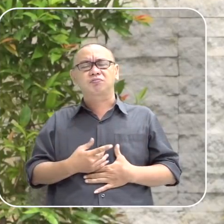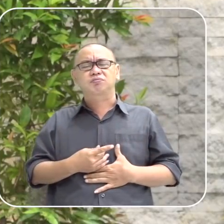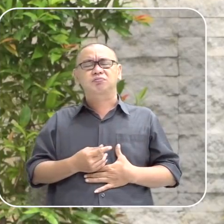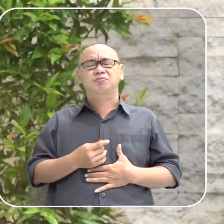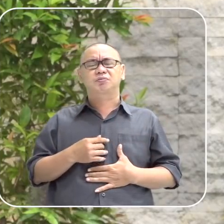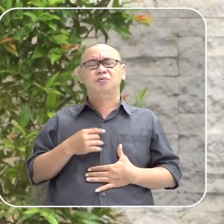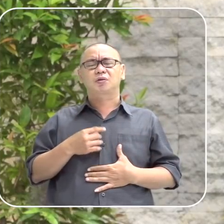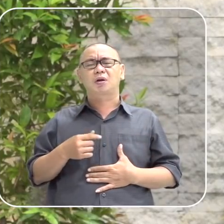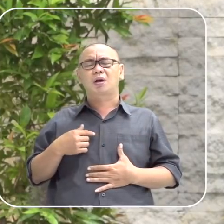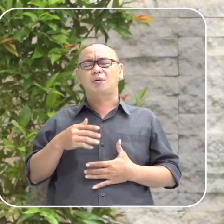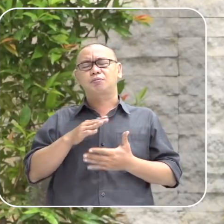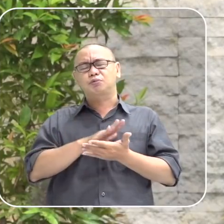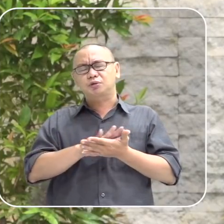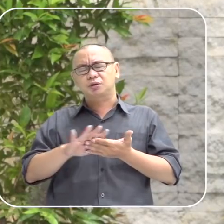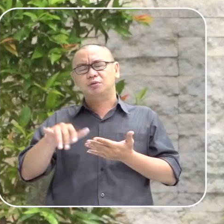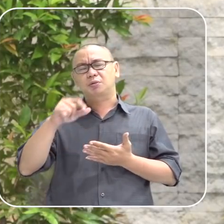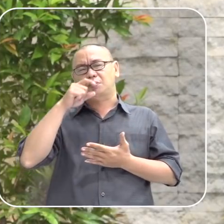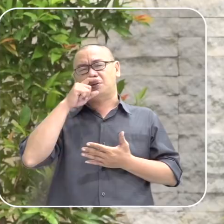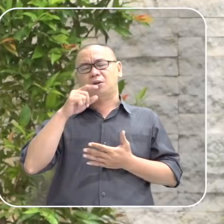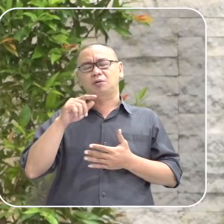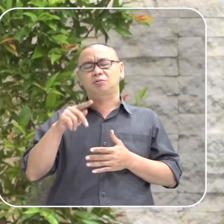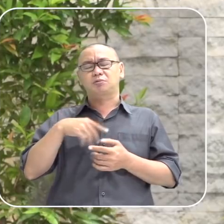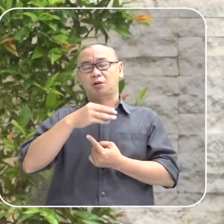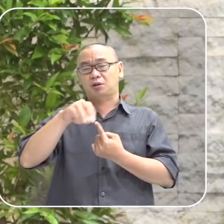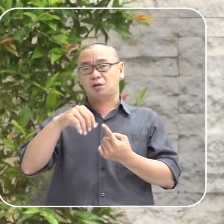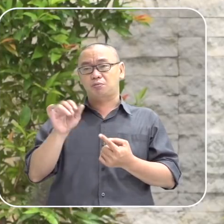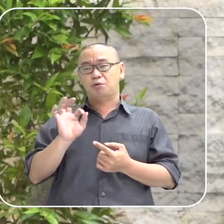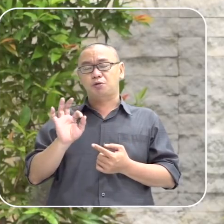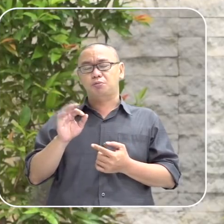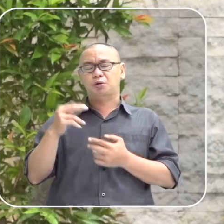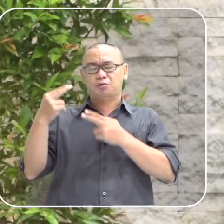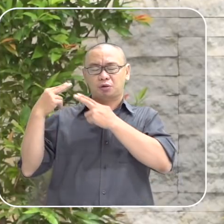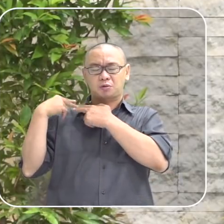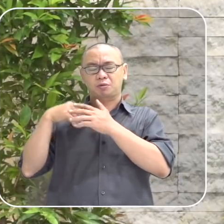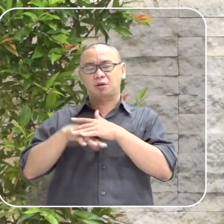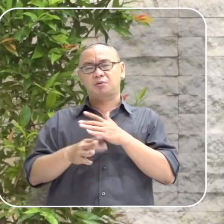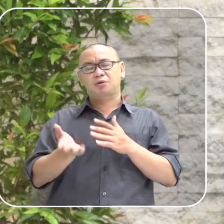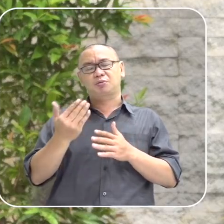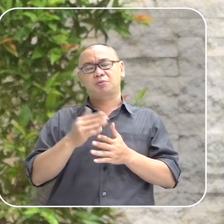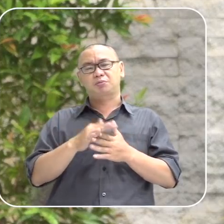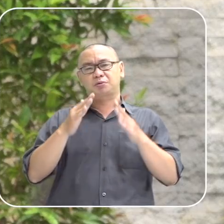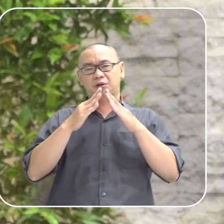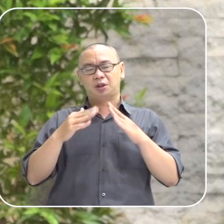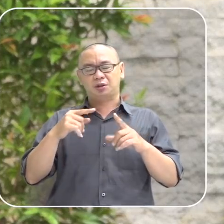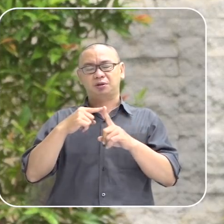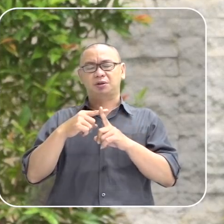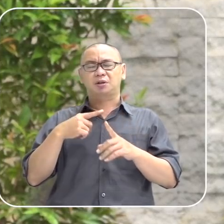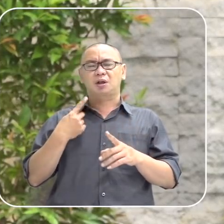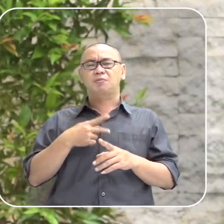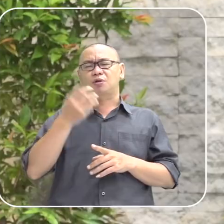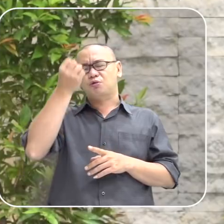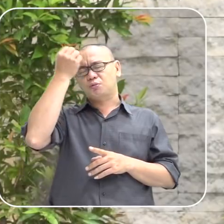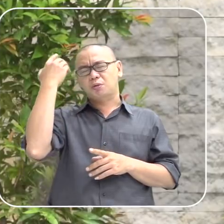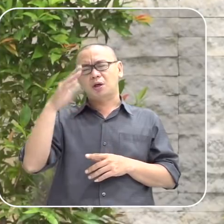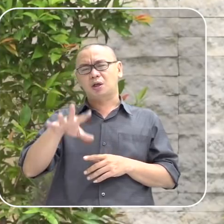Bapa, kalau sebagai keluarga, kami belum bertanggung jawab di dalam kehidupan bergereja. Kami lupa mengajak anak-anak kami